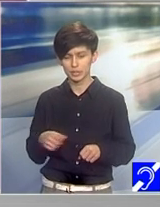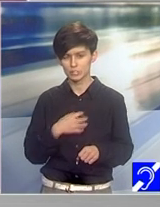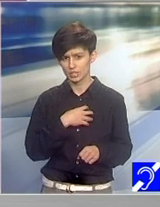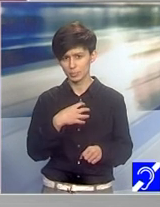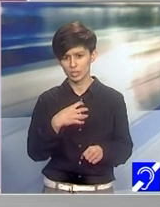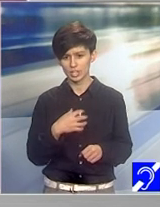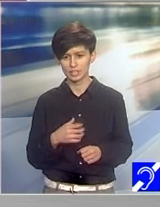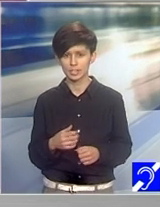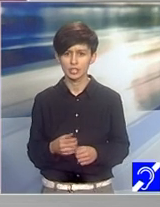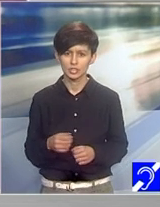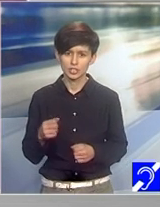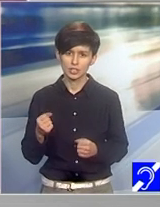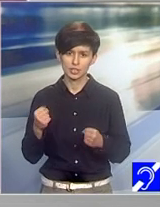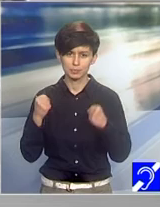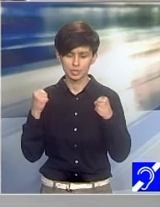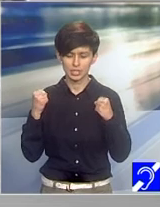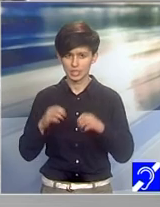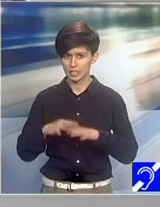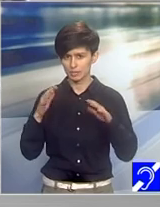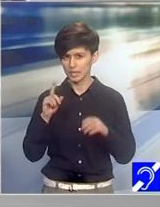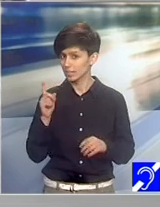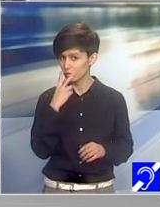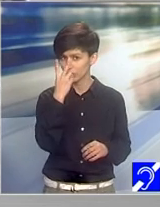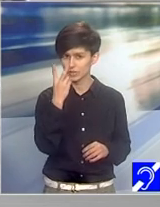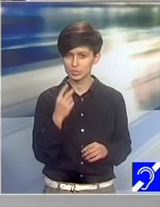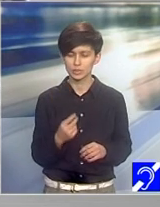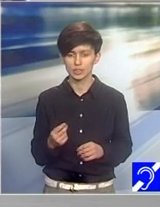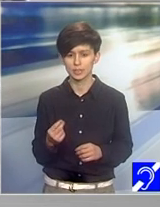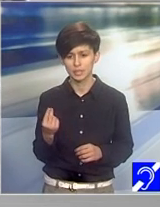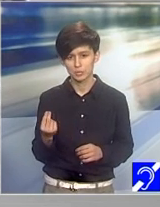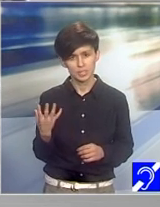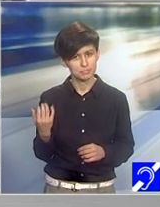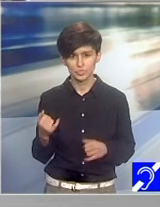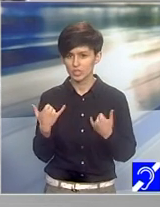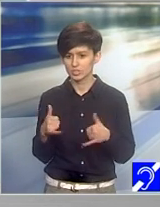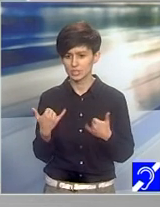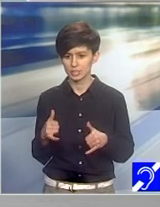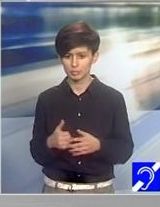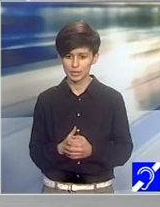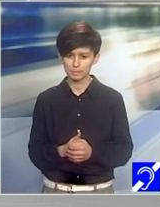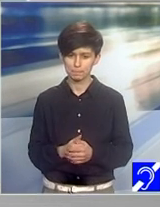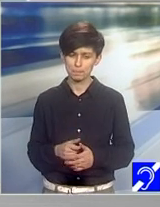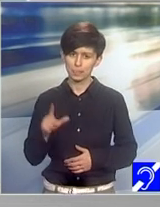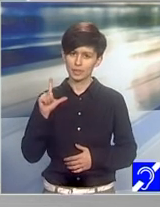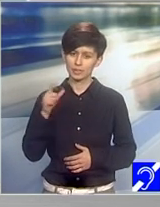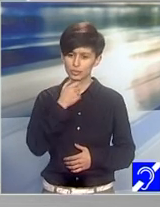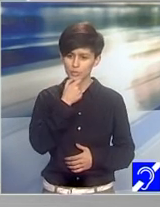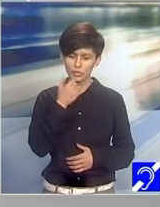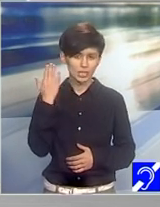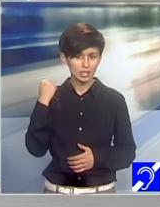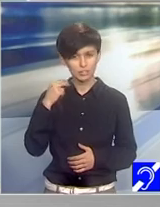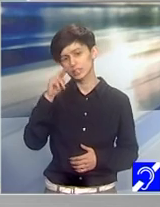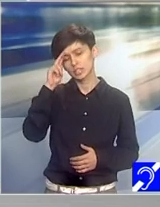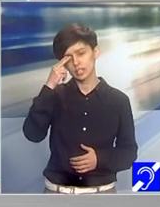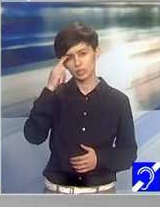externă, pentru că marile puteri n-au privit întotdeauna cu ochi buni ceea ce se întâmpla. Și abia după 2 ani a fost recunoscută unirea.